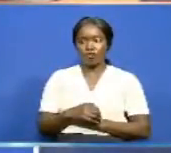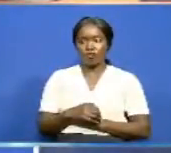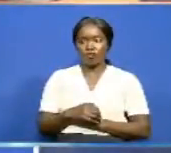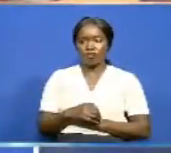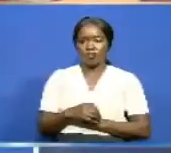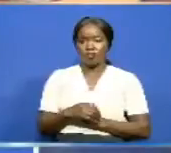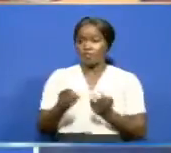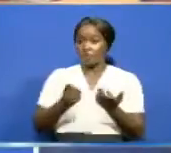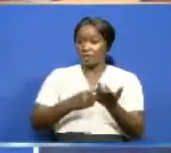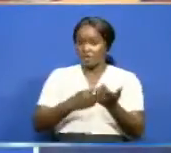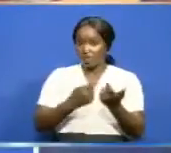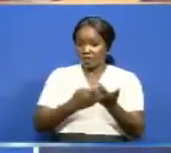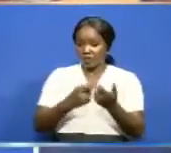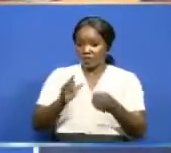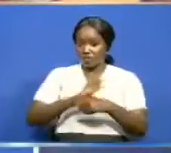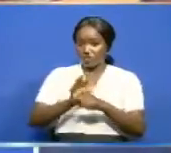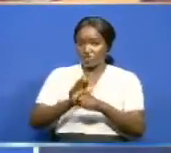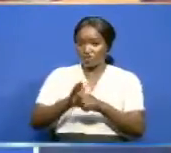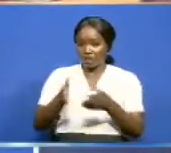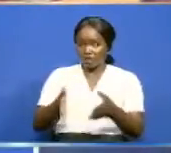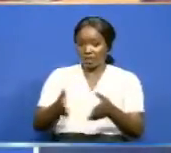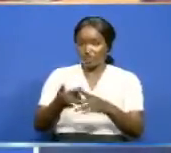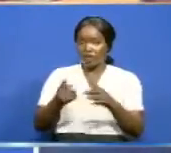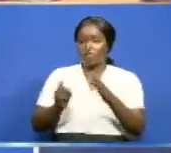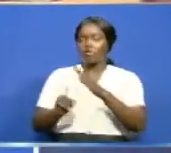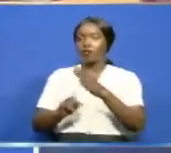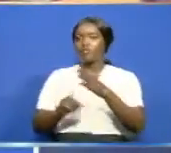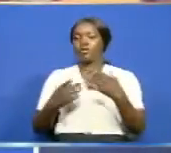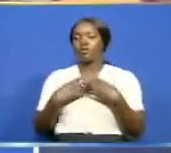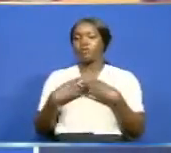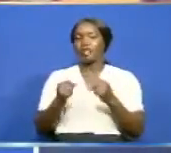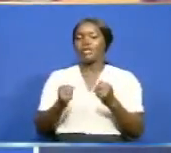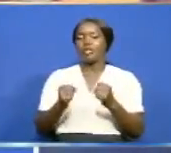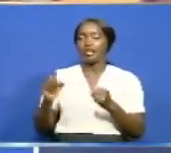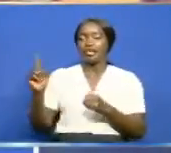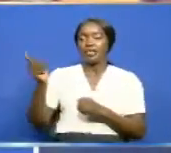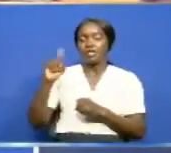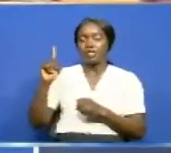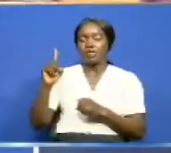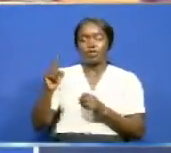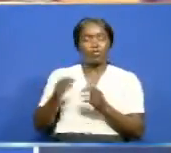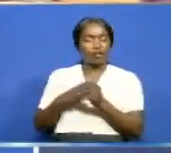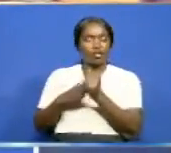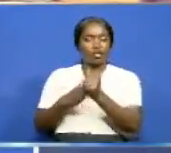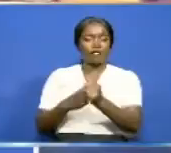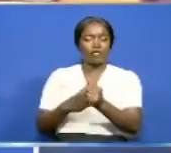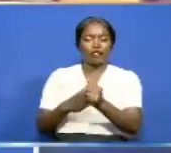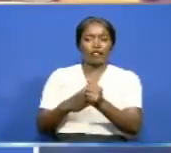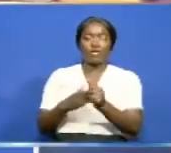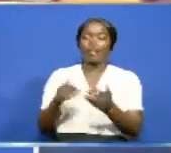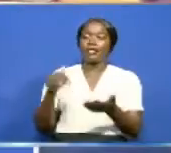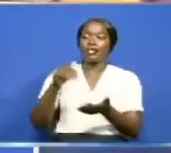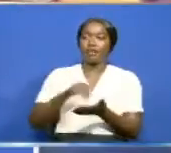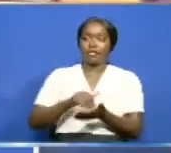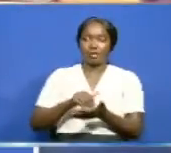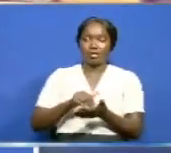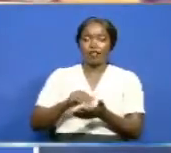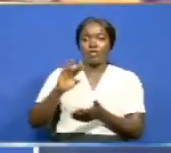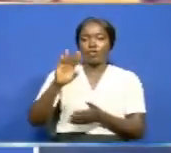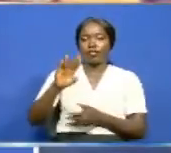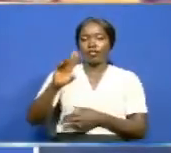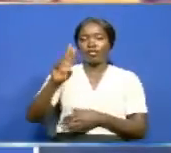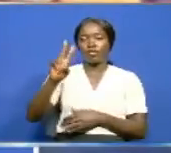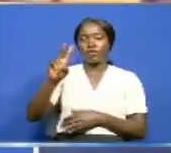Kulingana na takwimu za ugonjwa wa COVID-19 kutoka Wizara ya Afya, kaunti ya Nairobi inaongoza kwa visa vipya vya maambukizi ikiwa na visa